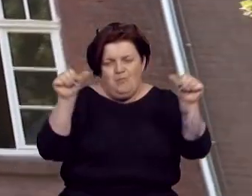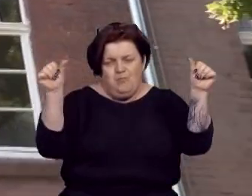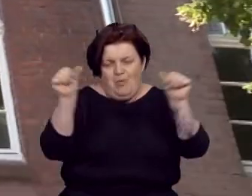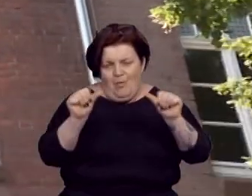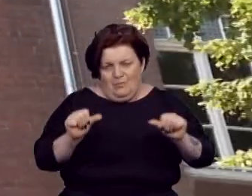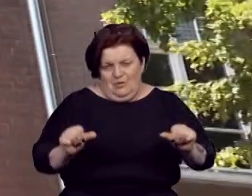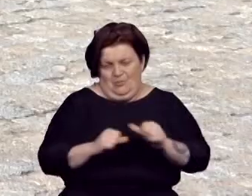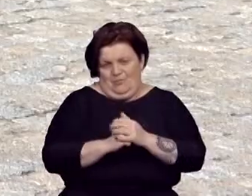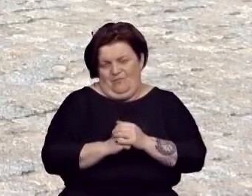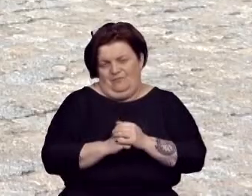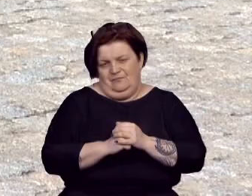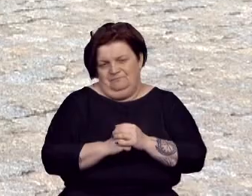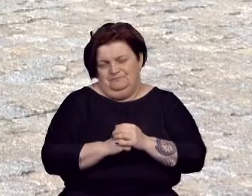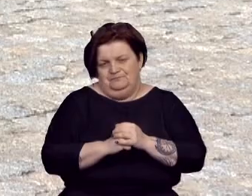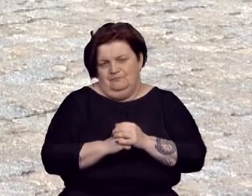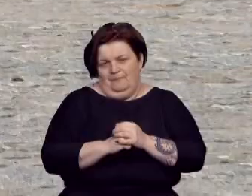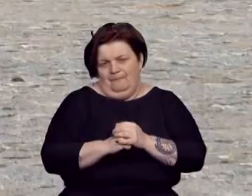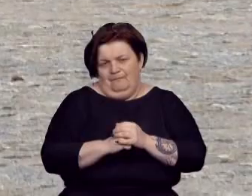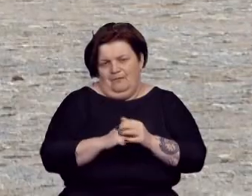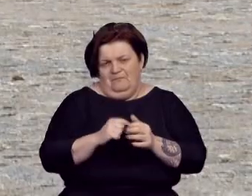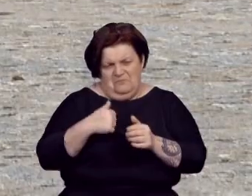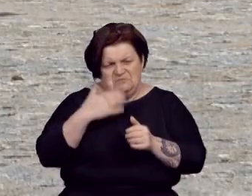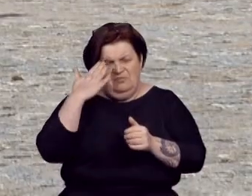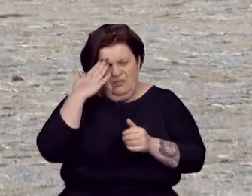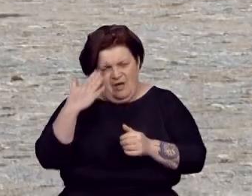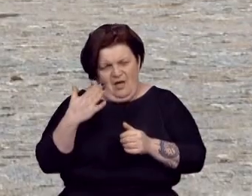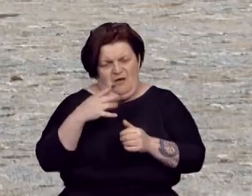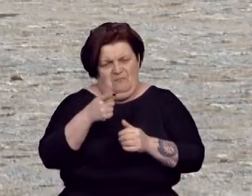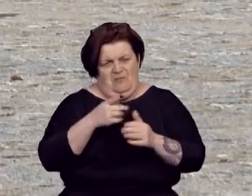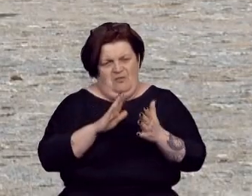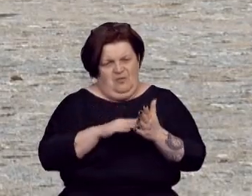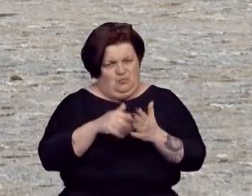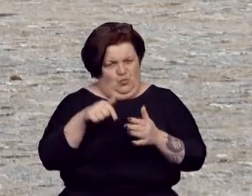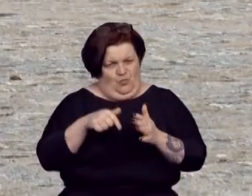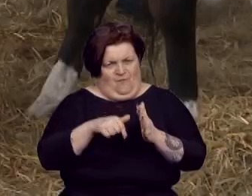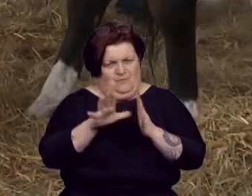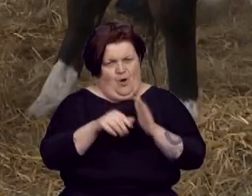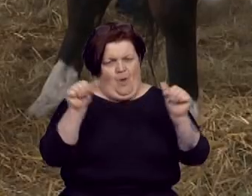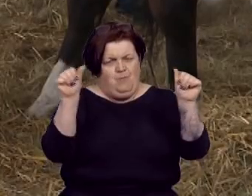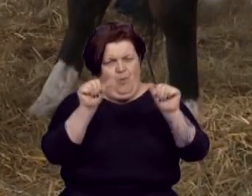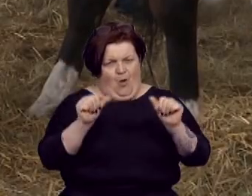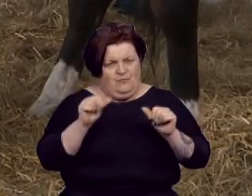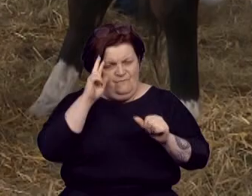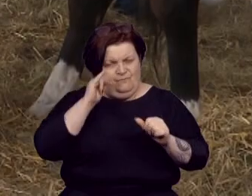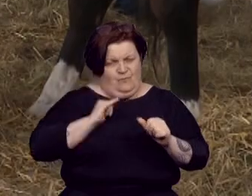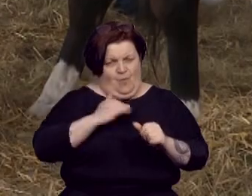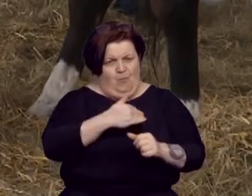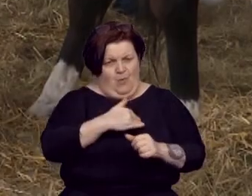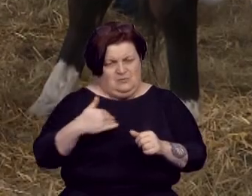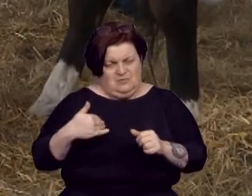pomników, chociażby te takie najbardziej znane w naszej przestrzeni miejskiej, pomnik żołnierza